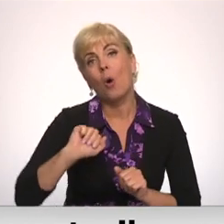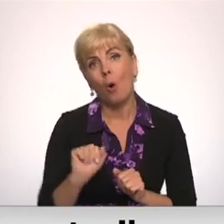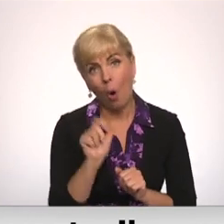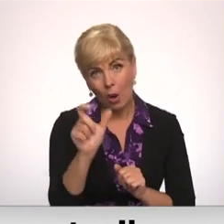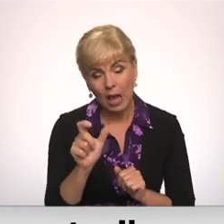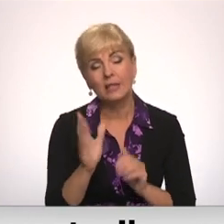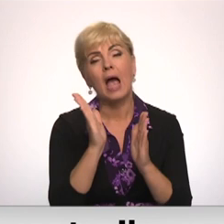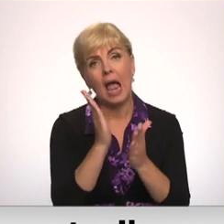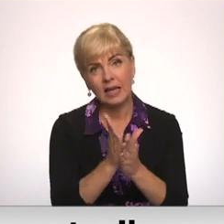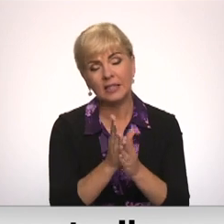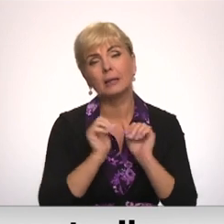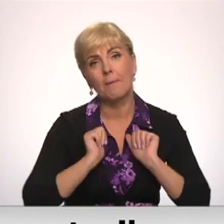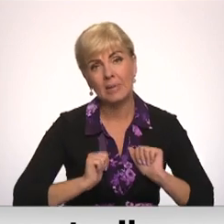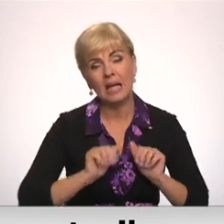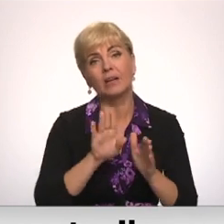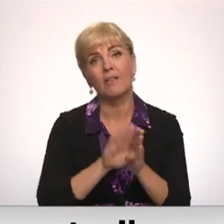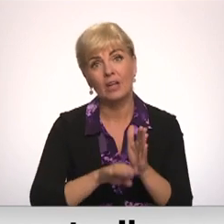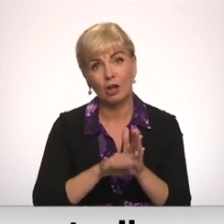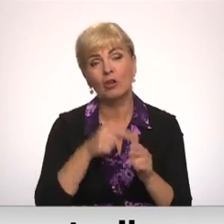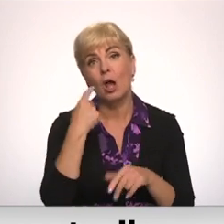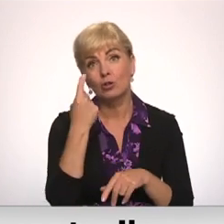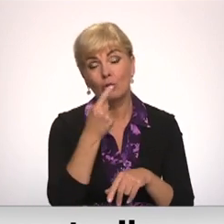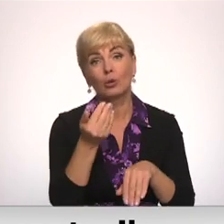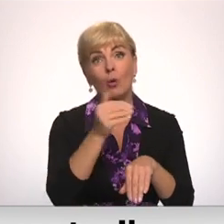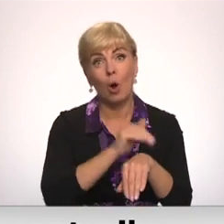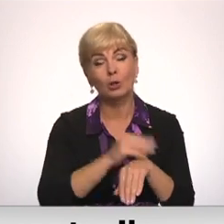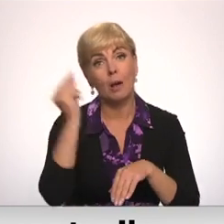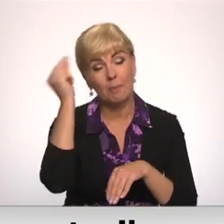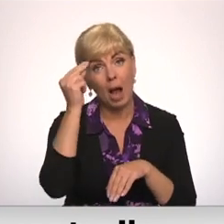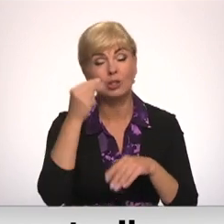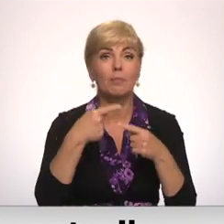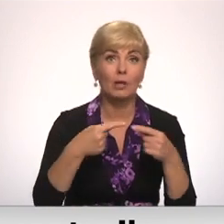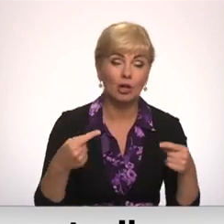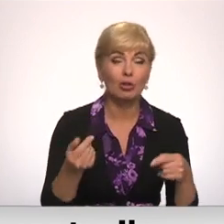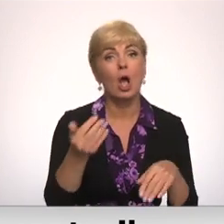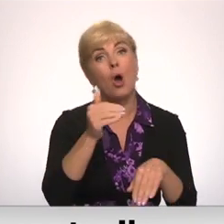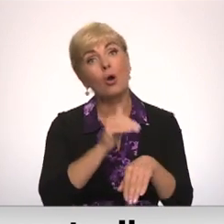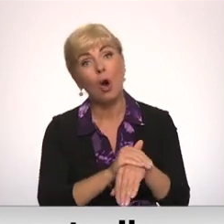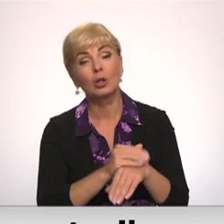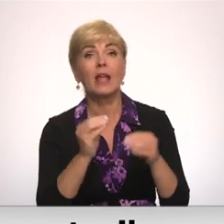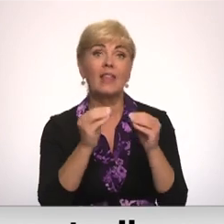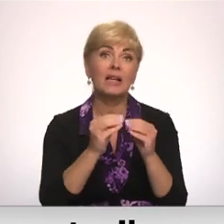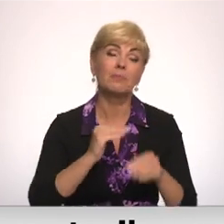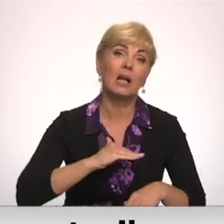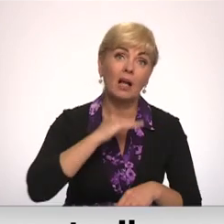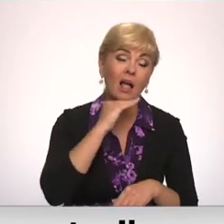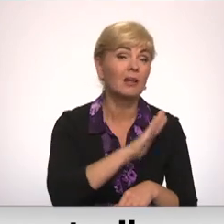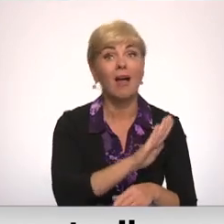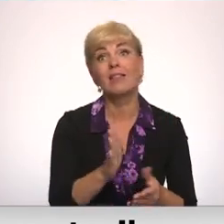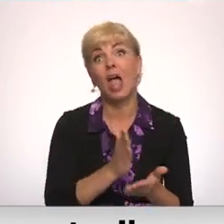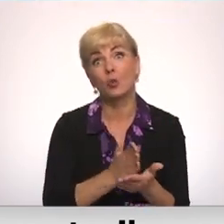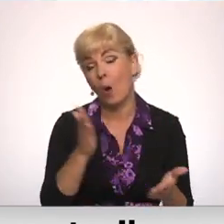pilnīgi mierīgi, vienkārši, tad stundas konkrētos mācību priekšmetos, konkrētās, piemēram, 10. klasēs,